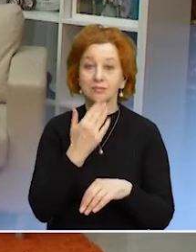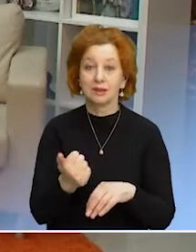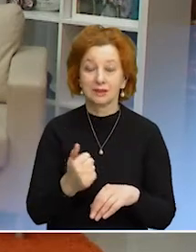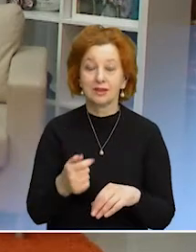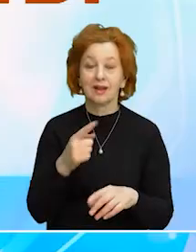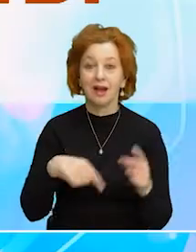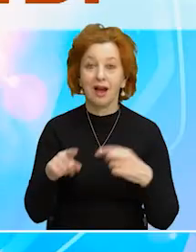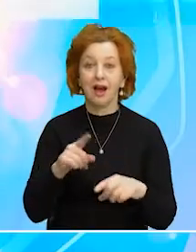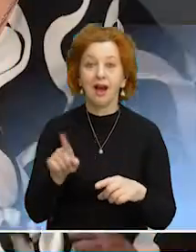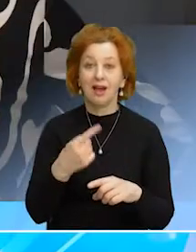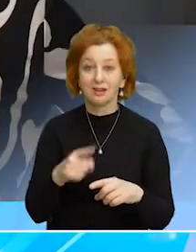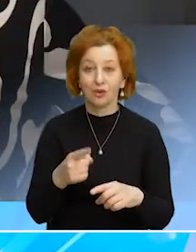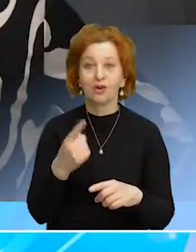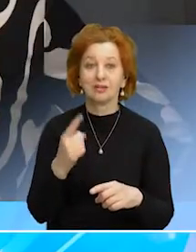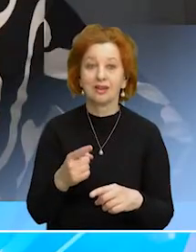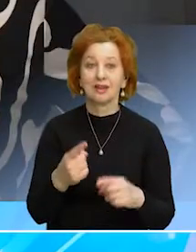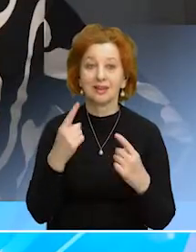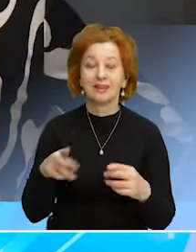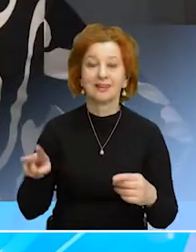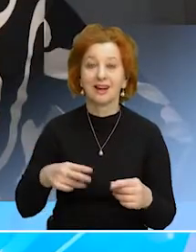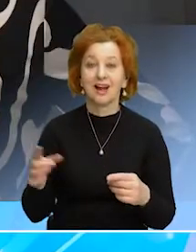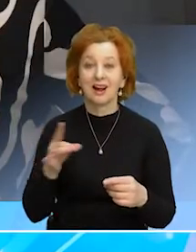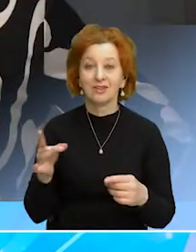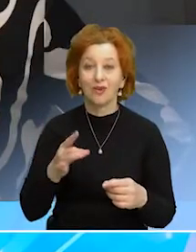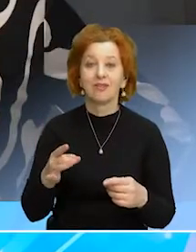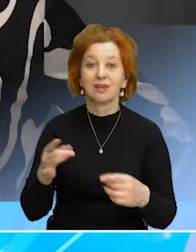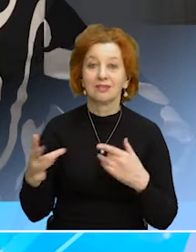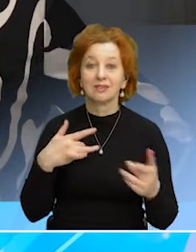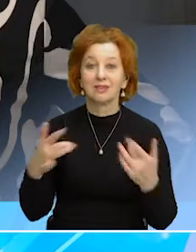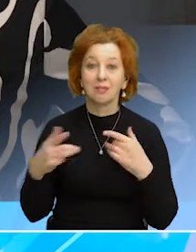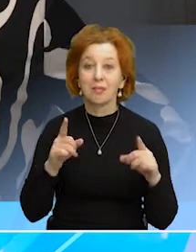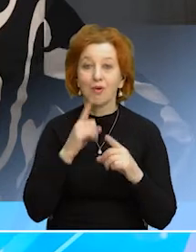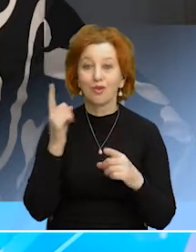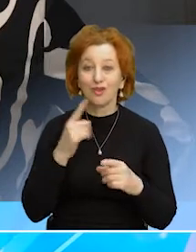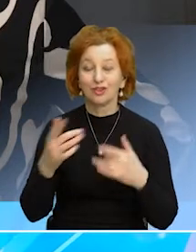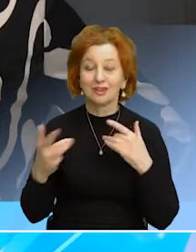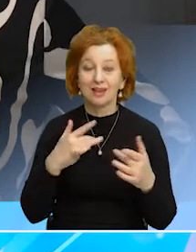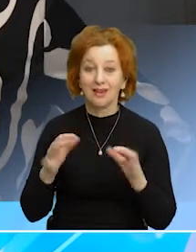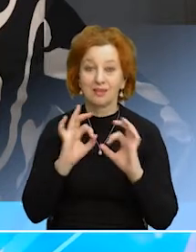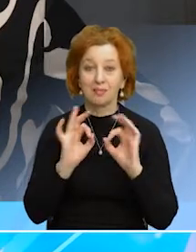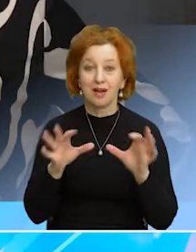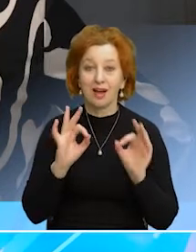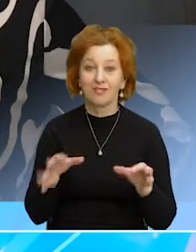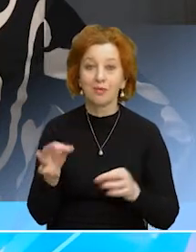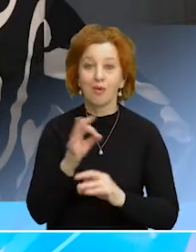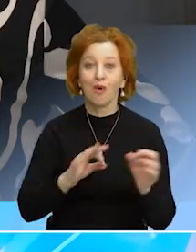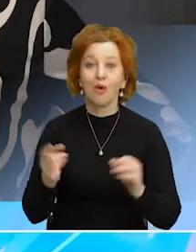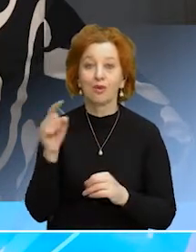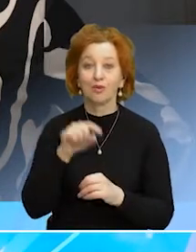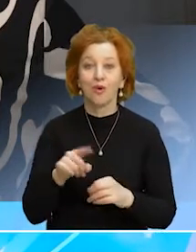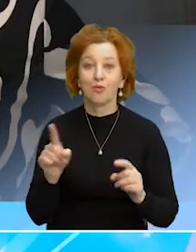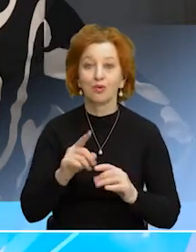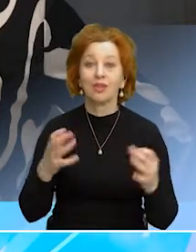милой Кариной Сердюченко, которая, в свою очередь, является директором Ростовского академического молодежного театра. Поговорим, в принципе, о